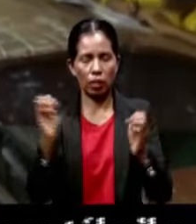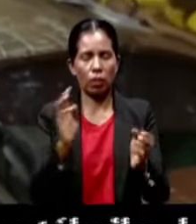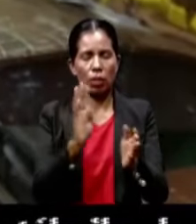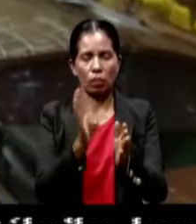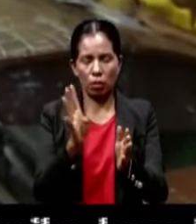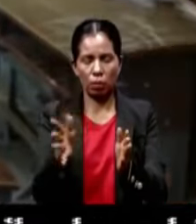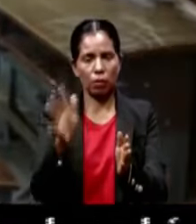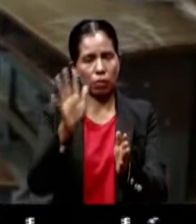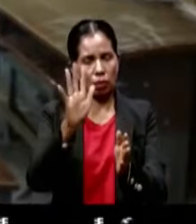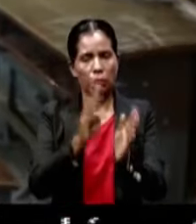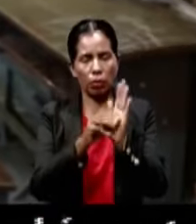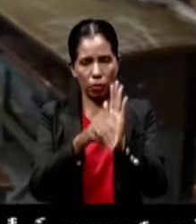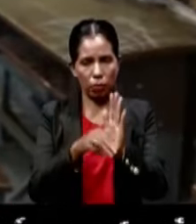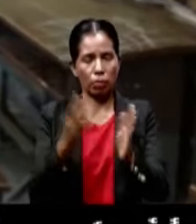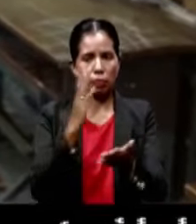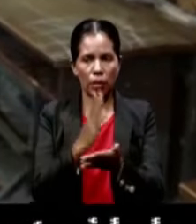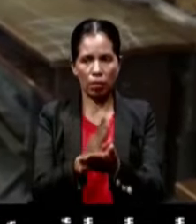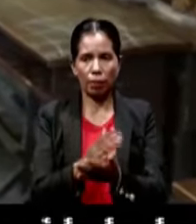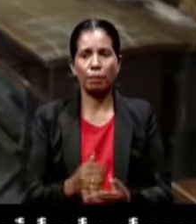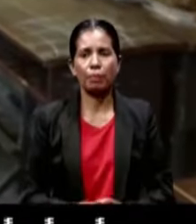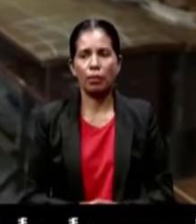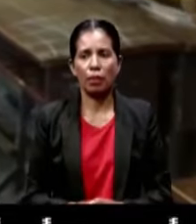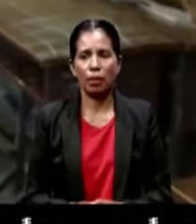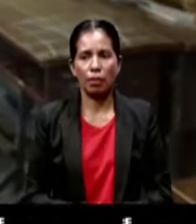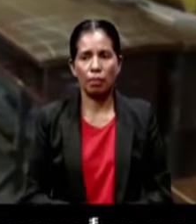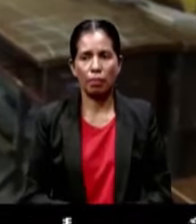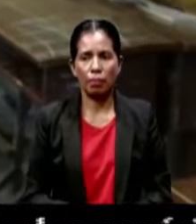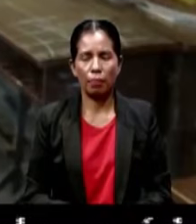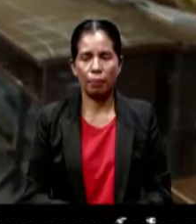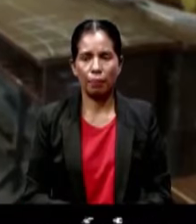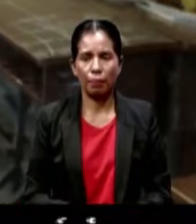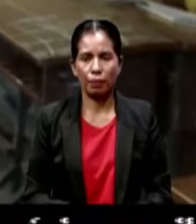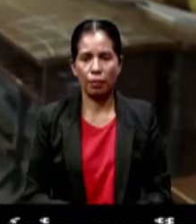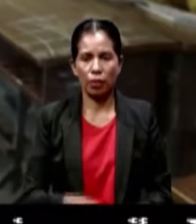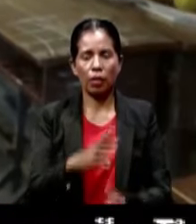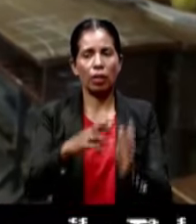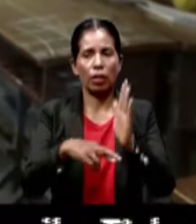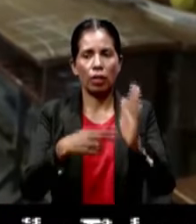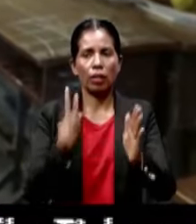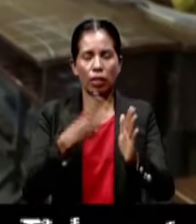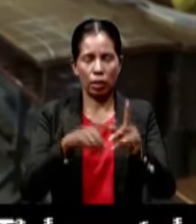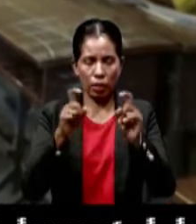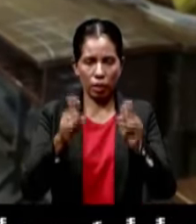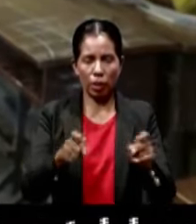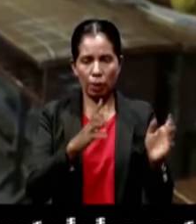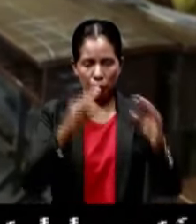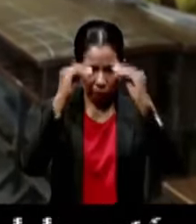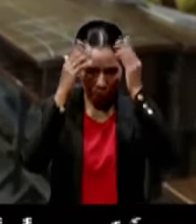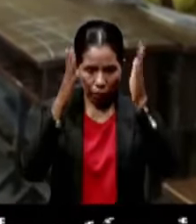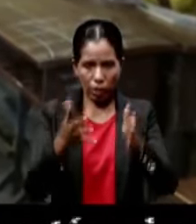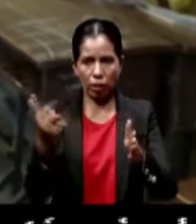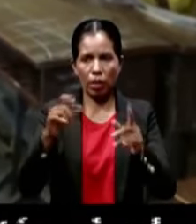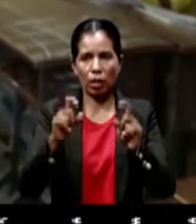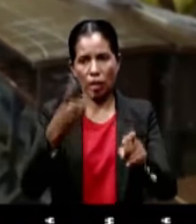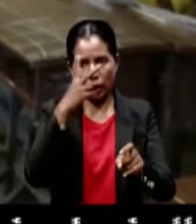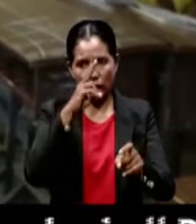menyusus para di tona. Metru makane san daka kene. Metru ne tenge prosora mak tenge hare